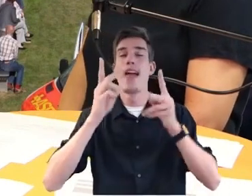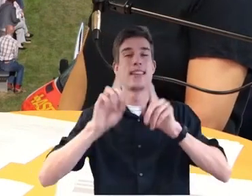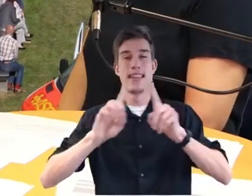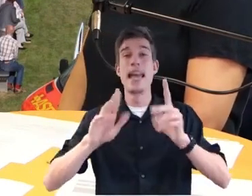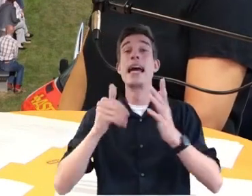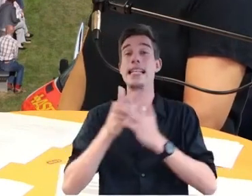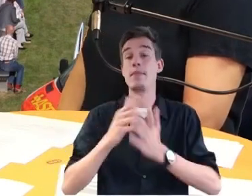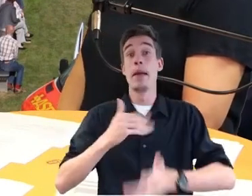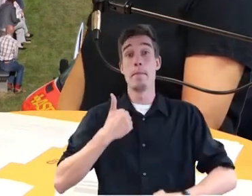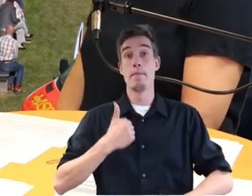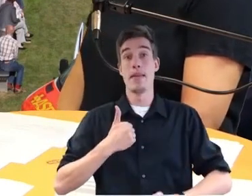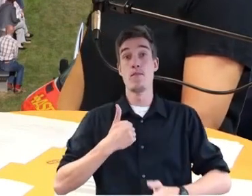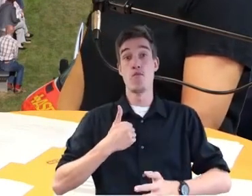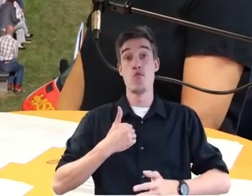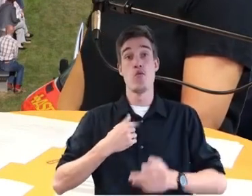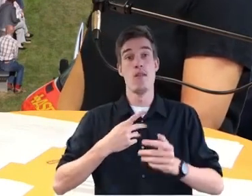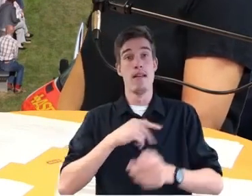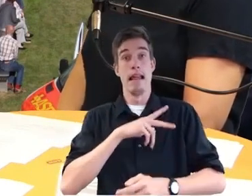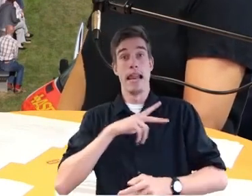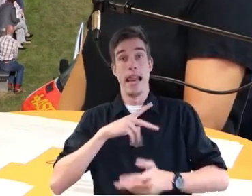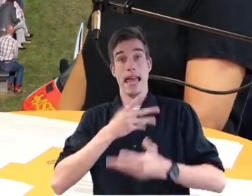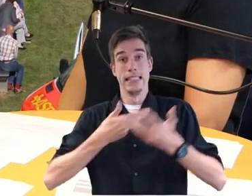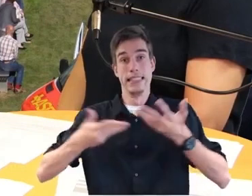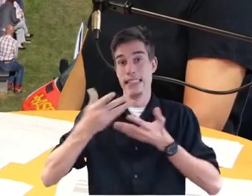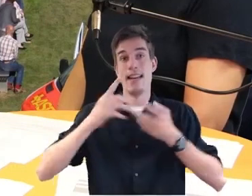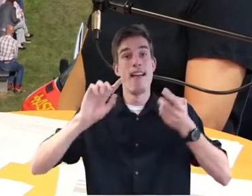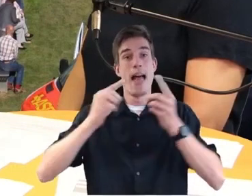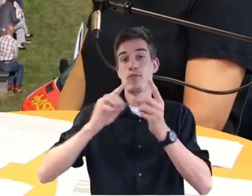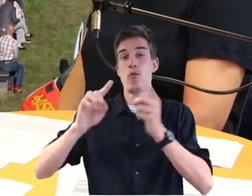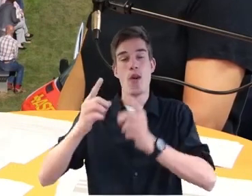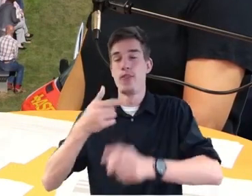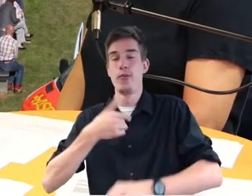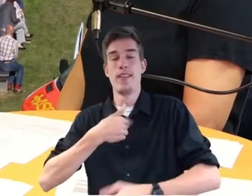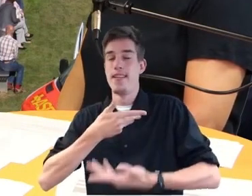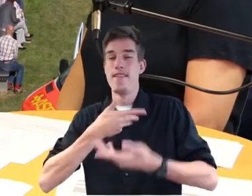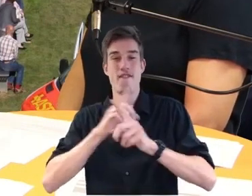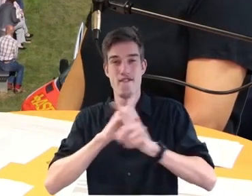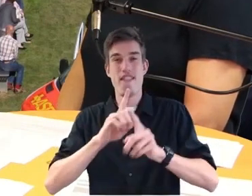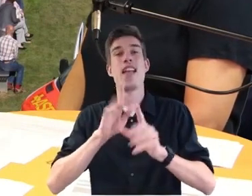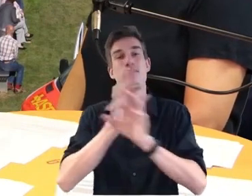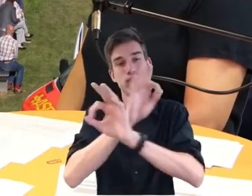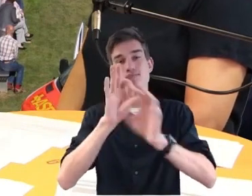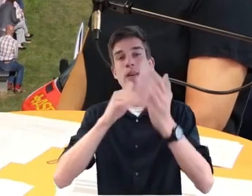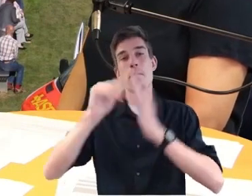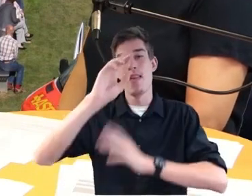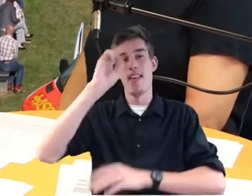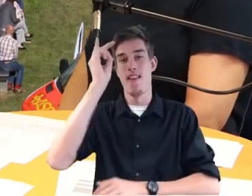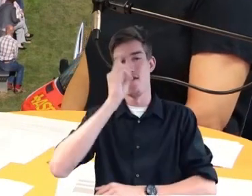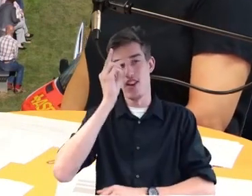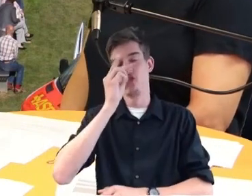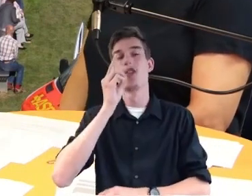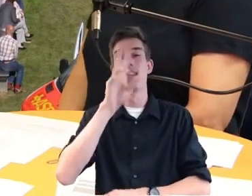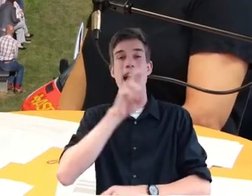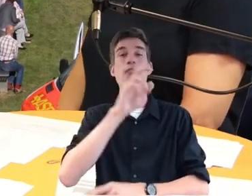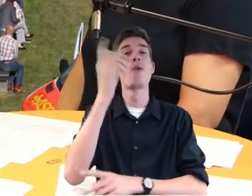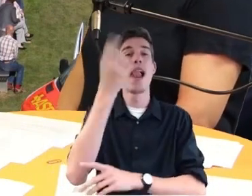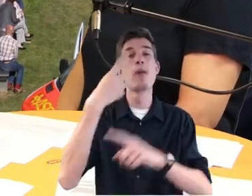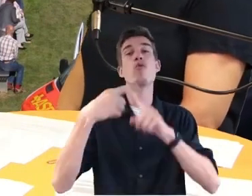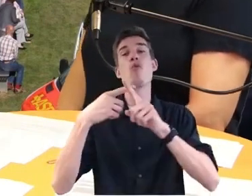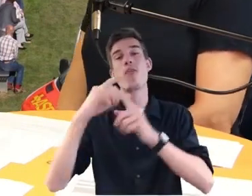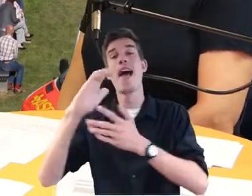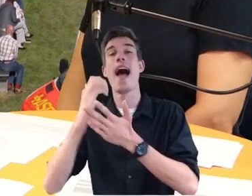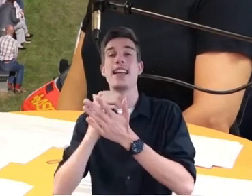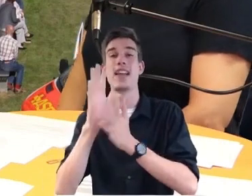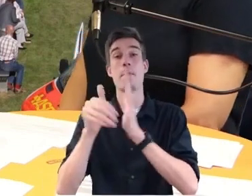jetzt auch bemühen, während unseres Gespräches die Krankenhausalarm- und Einsatzplanung immer Genau. und